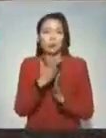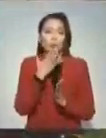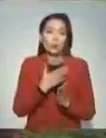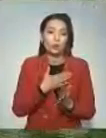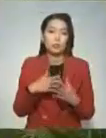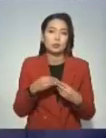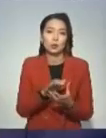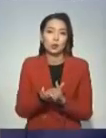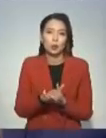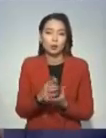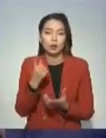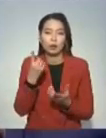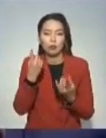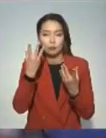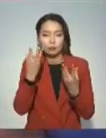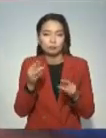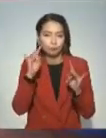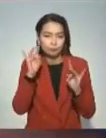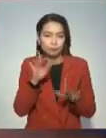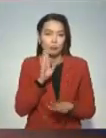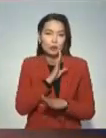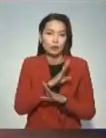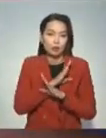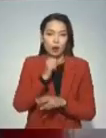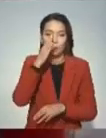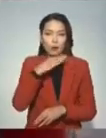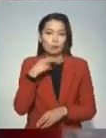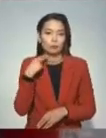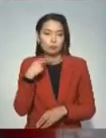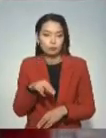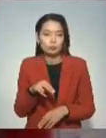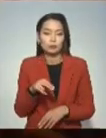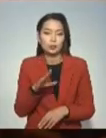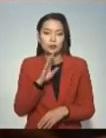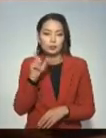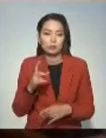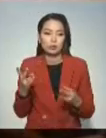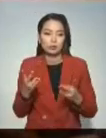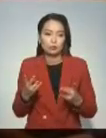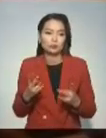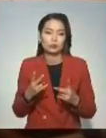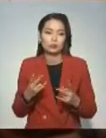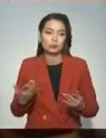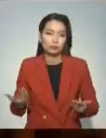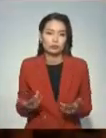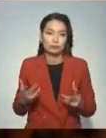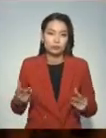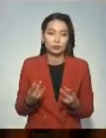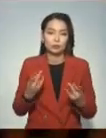Но в один день ее мать умирает, а отец оказывается в тюрьме. Теперь главной героине придется выживать в непростых условиях